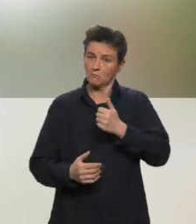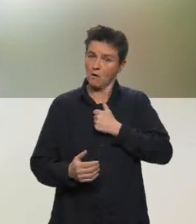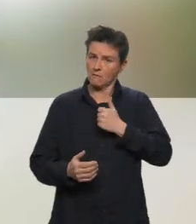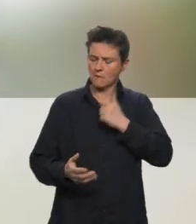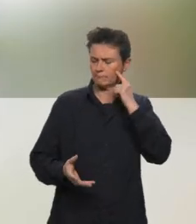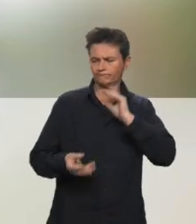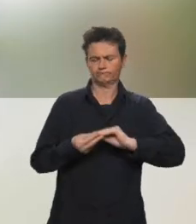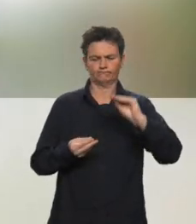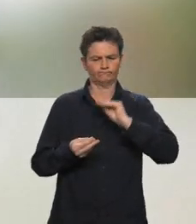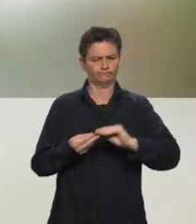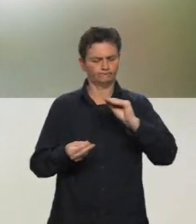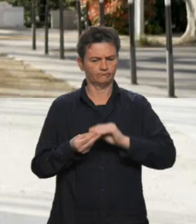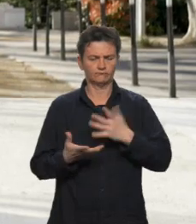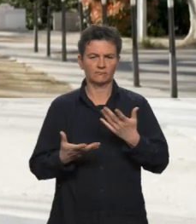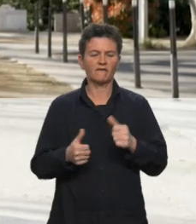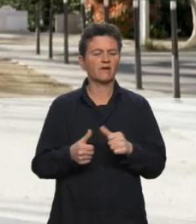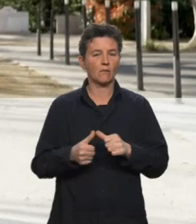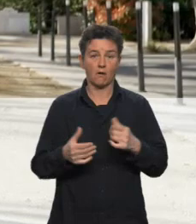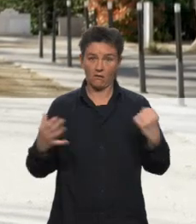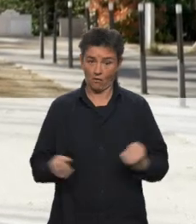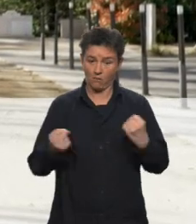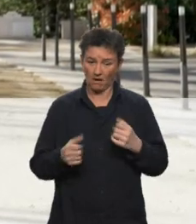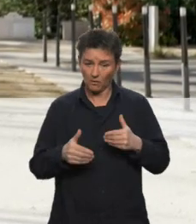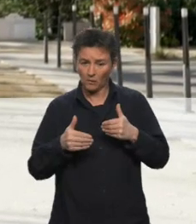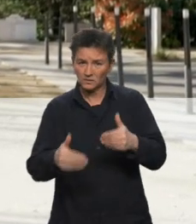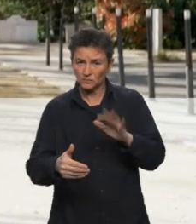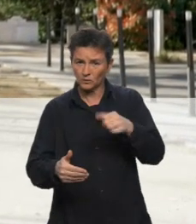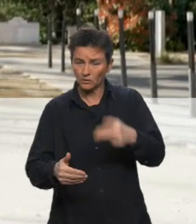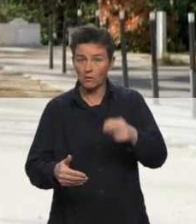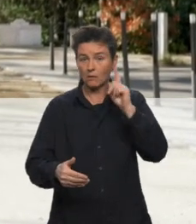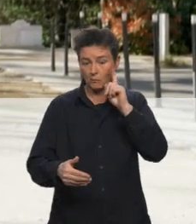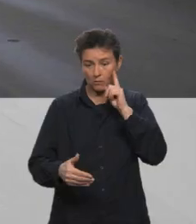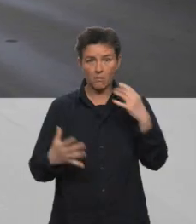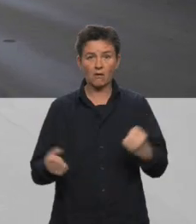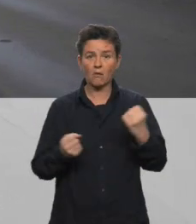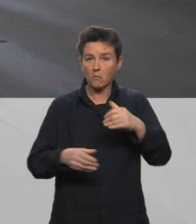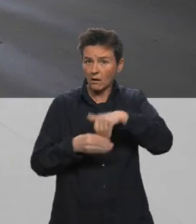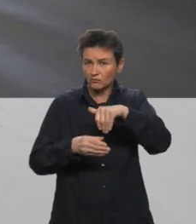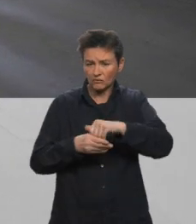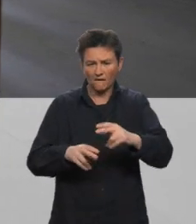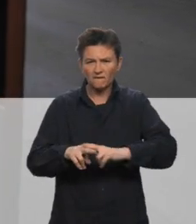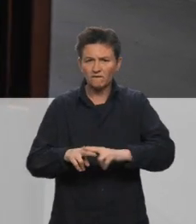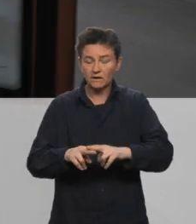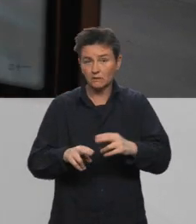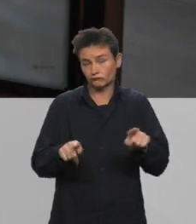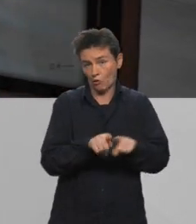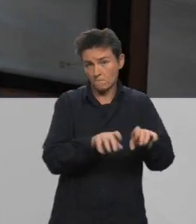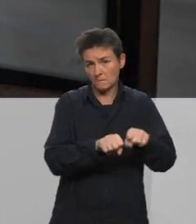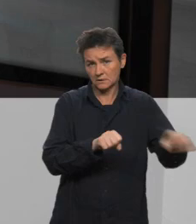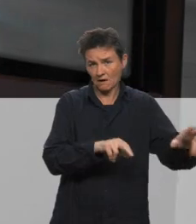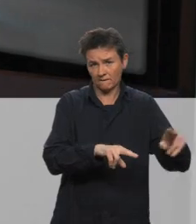interrogé sur l'intérêt de poursuivre cette campagne qui ne dit rien, pas plus que nos